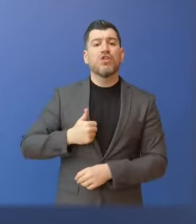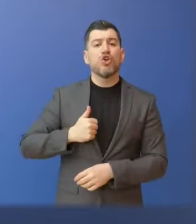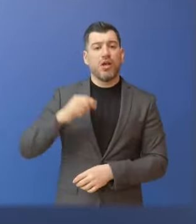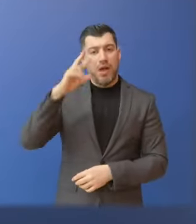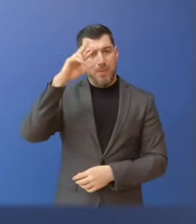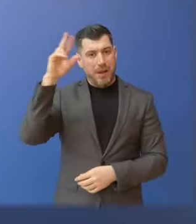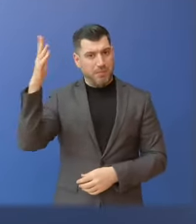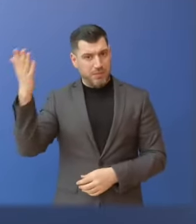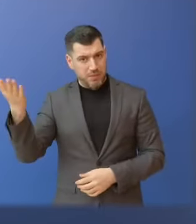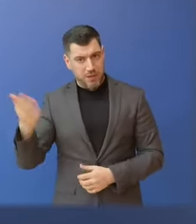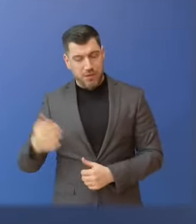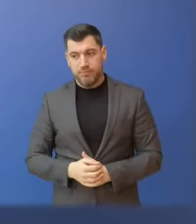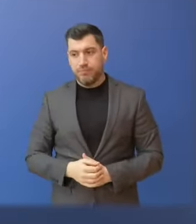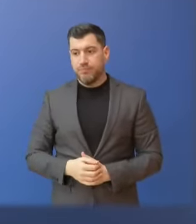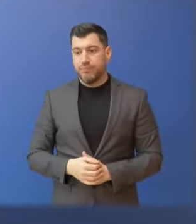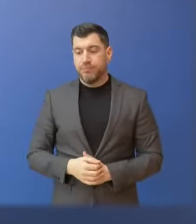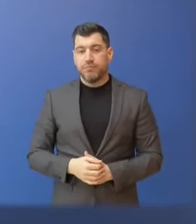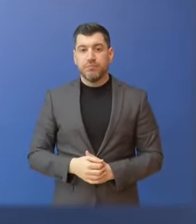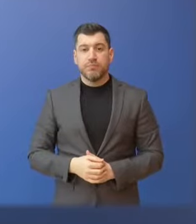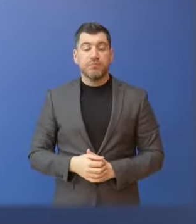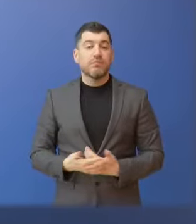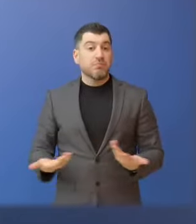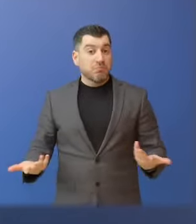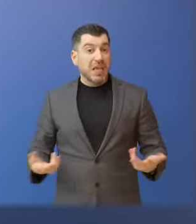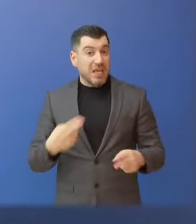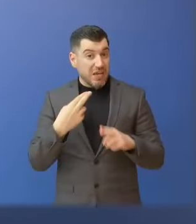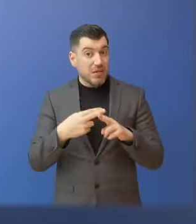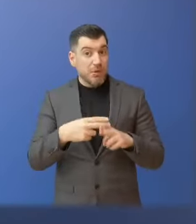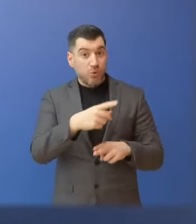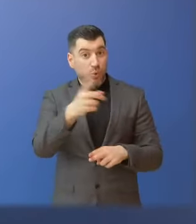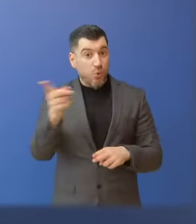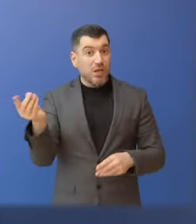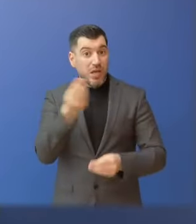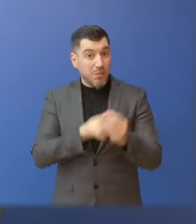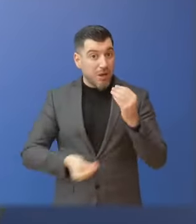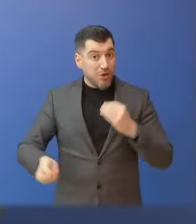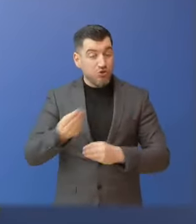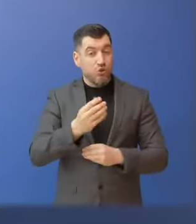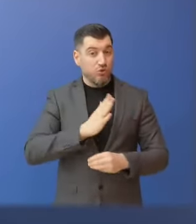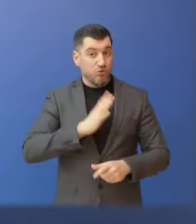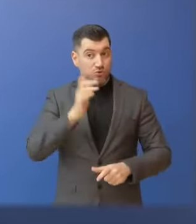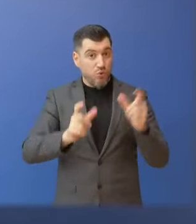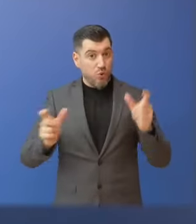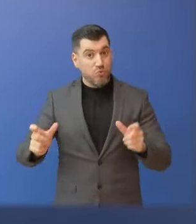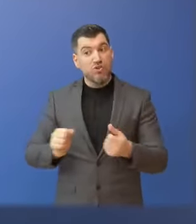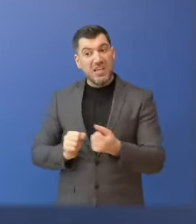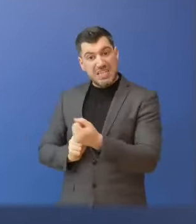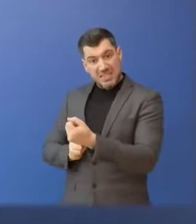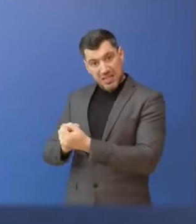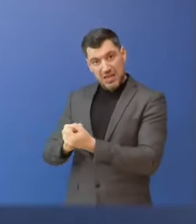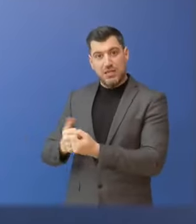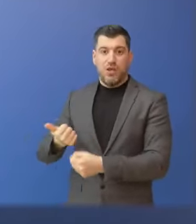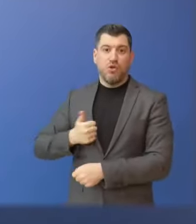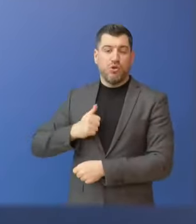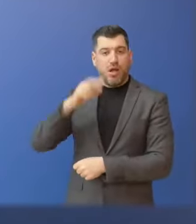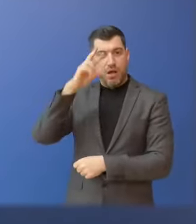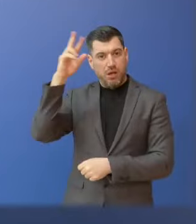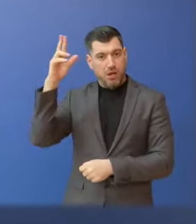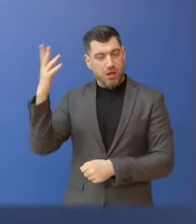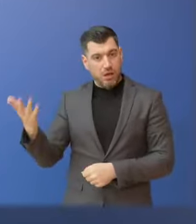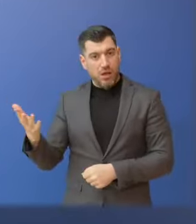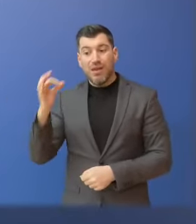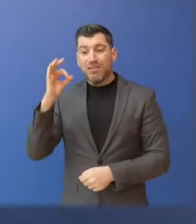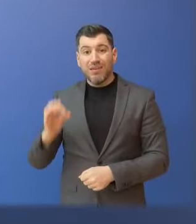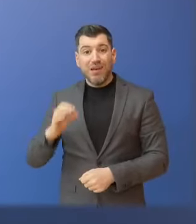είναι σημαντικό σίγουρα ότι η κινη γνώμη είναι υπέρ αυτής της νομοθέτησης και θεωρώ ότι κάθε φορά η αντίδραση των